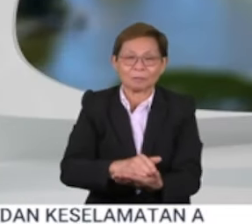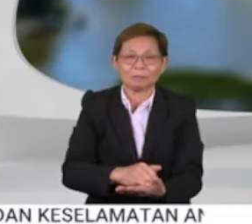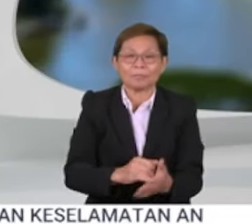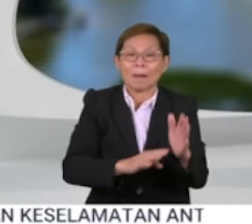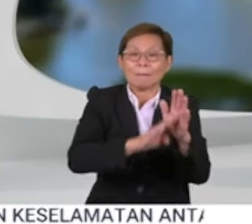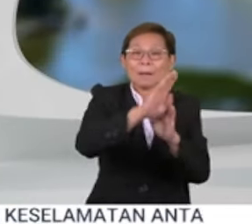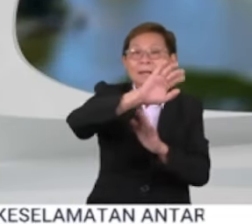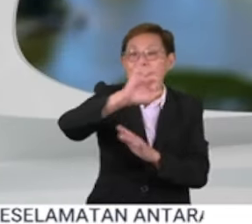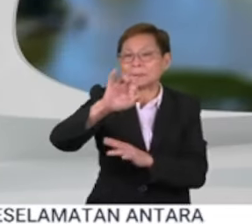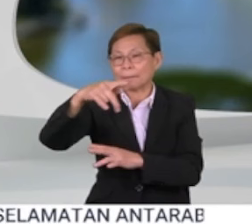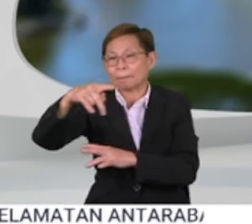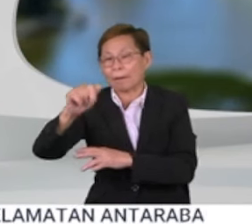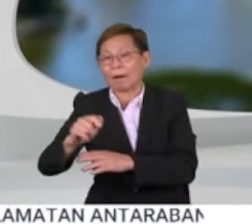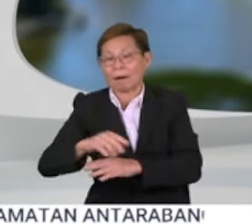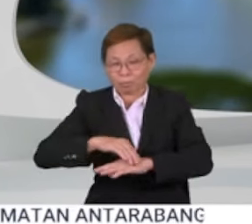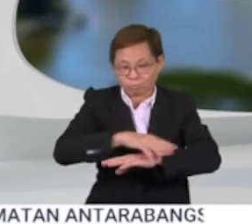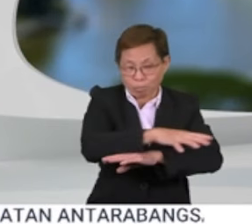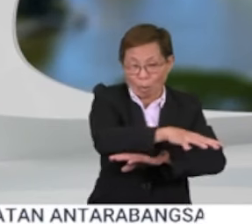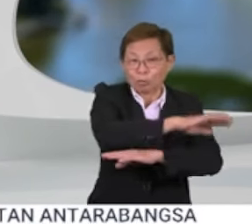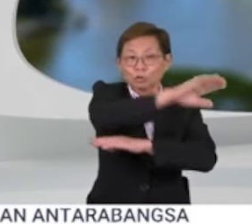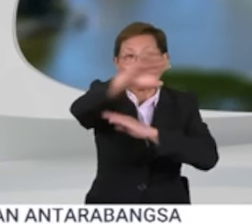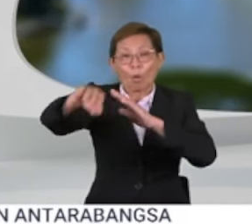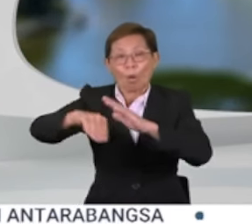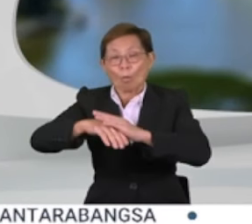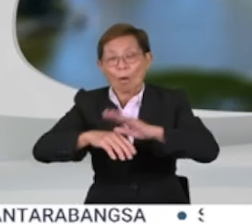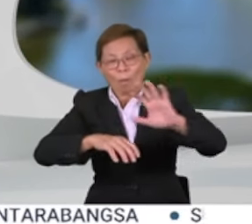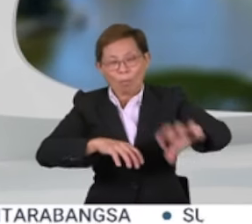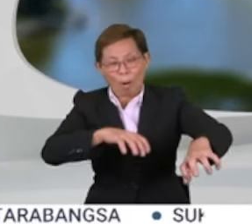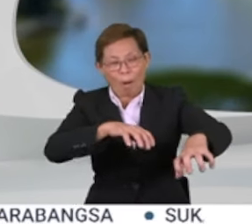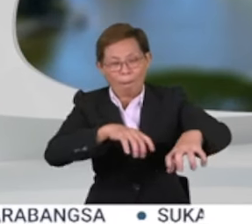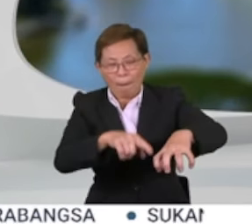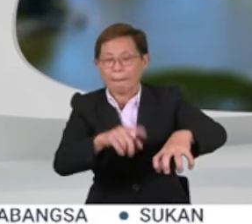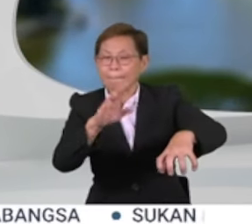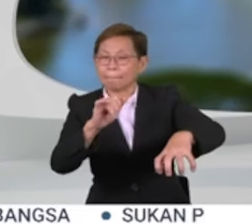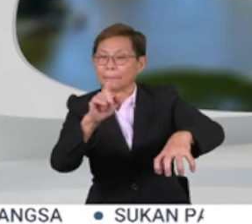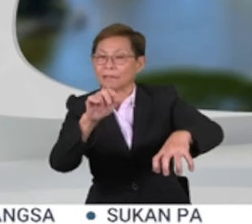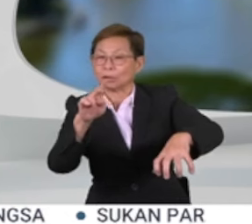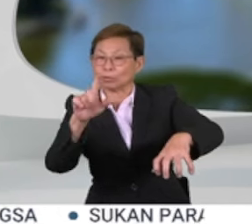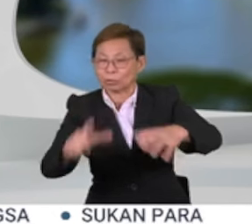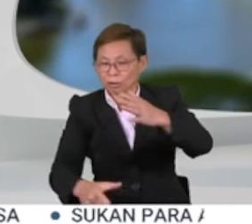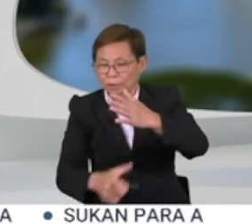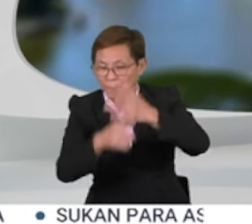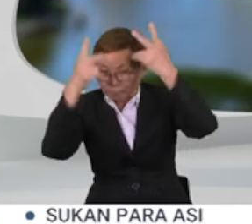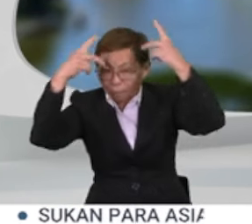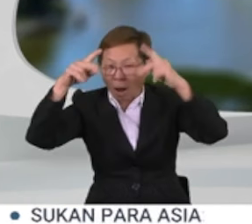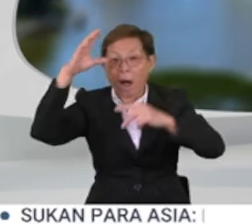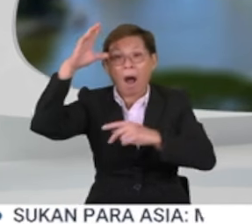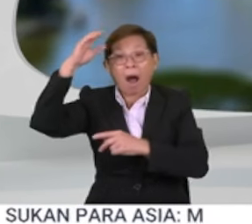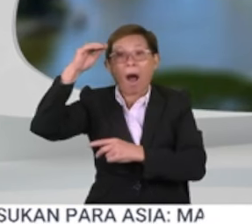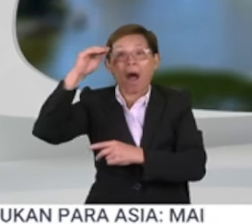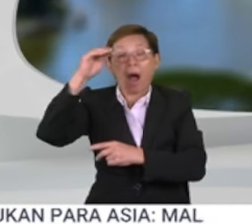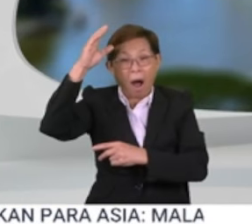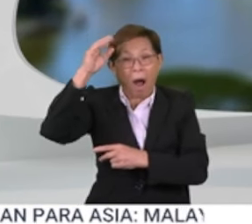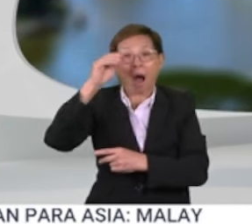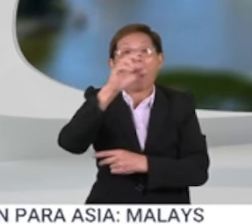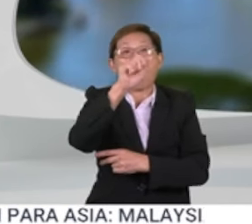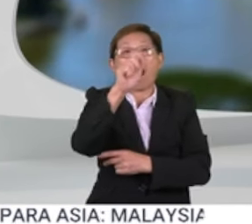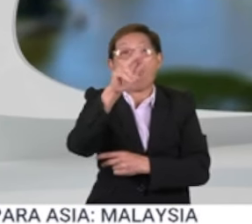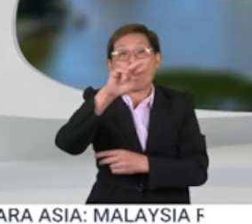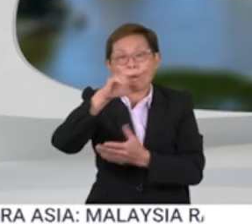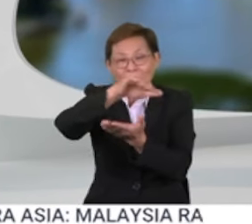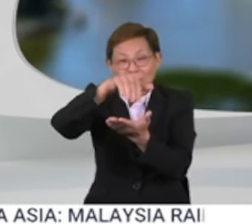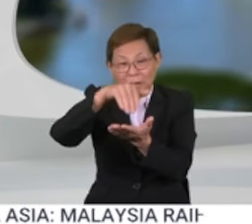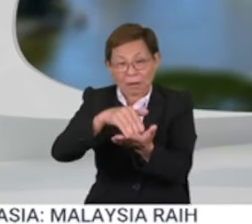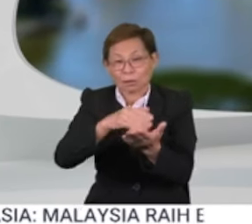Pembangunan di Jepak akan memberi kesan kepada keseluruhan kawasan Bintulu. Timbalan Premier Dato' Ammar Awang Tengali Hassan berkata, melihat